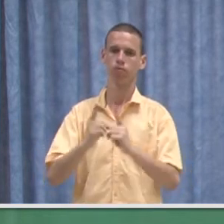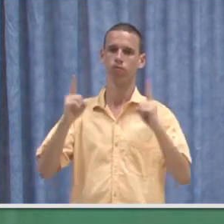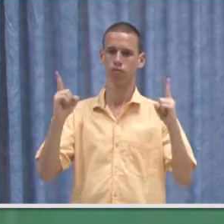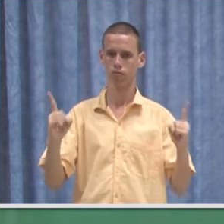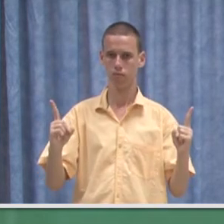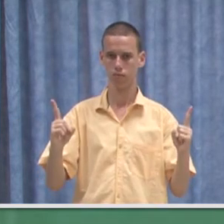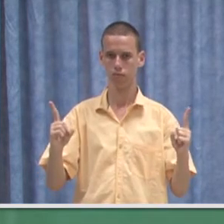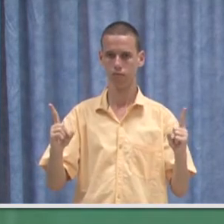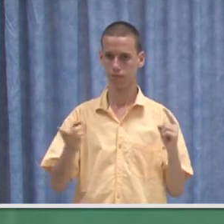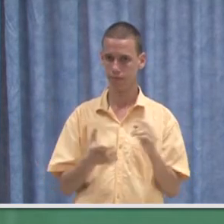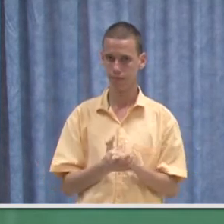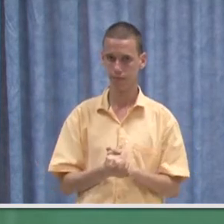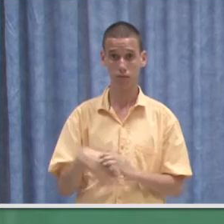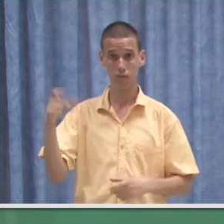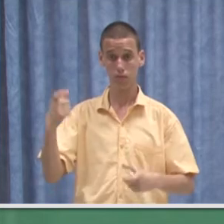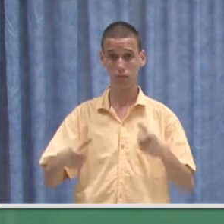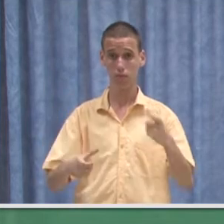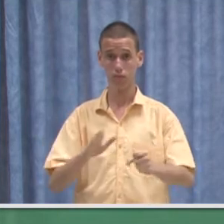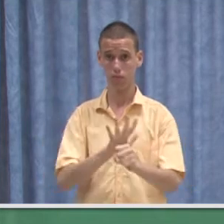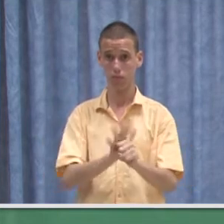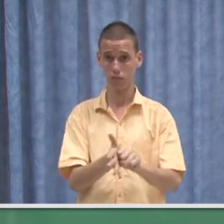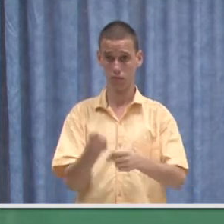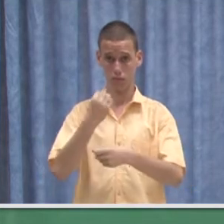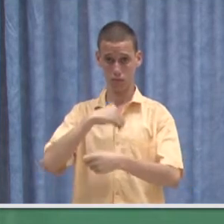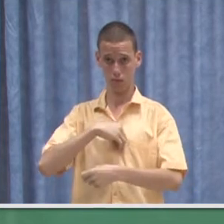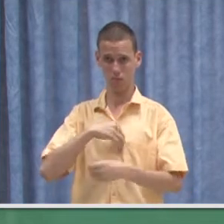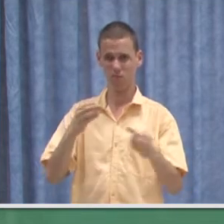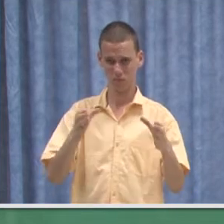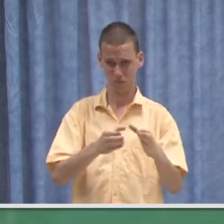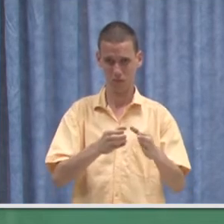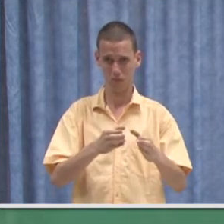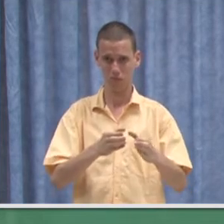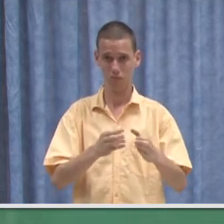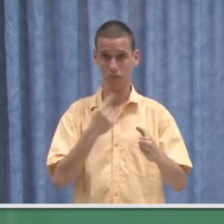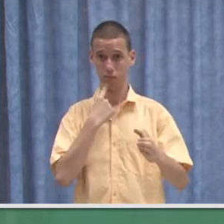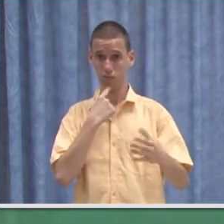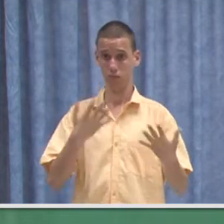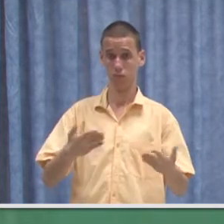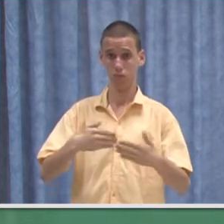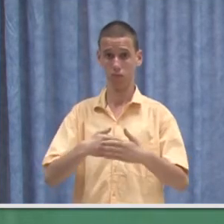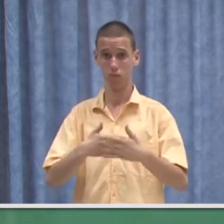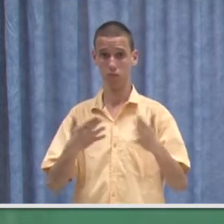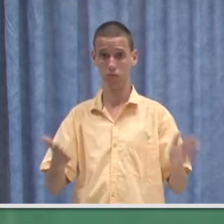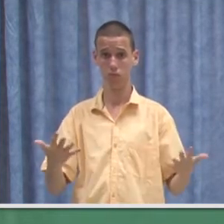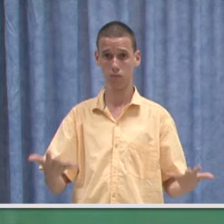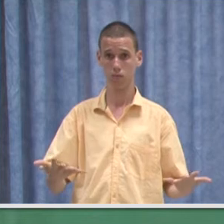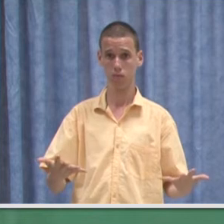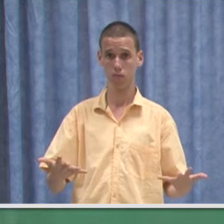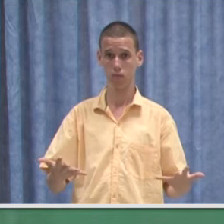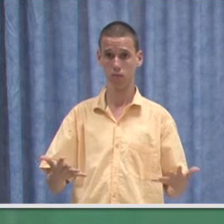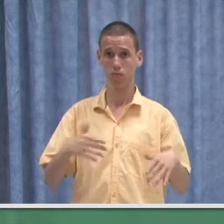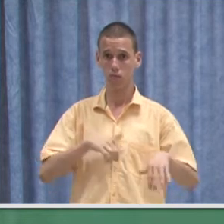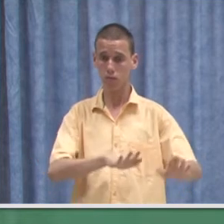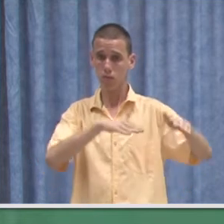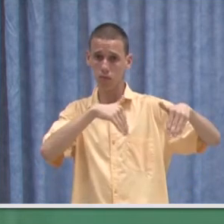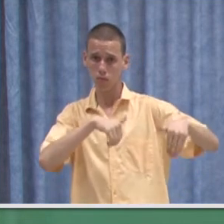Pour n'a pas beaucoup de monde qui peut attraper. Mais si on a besoin de tatouer autant, par nous, on est là au lance du week-end qui est vraiment désappointant,